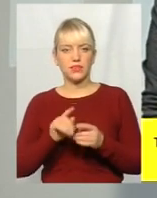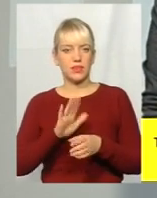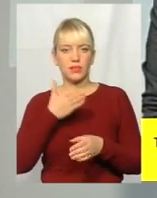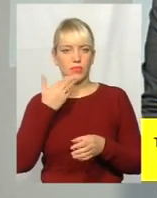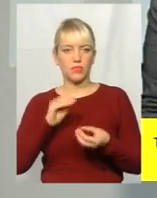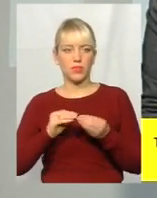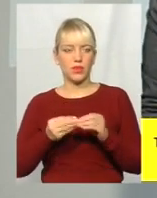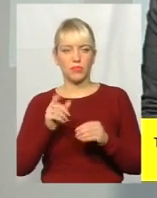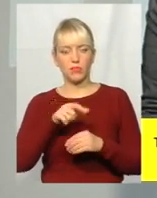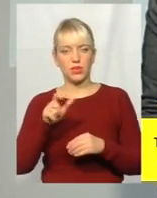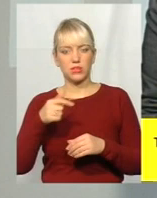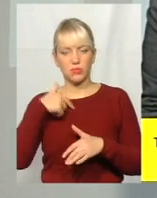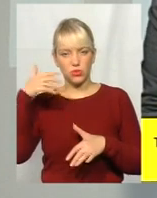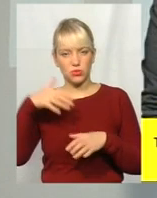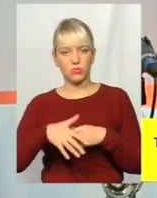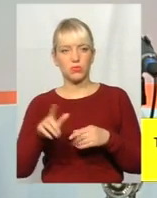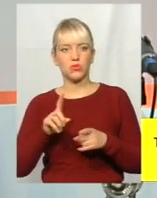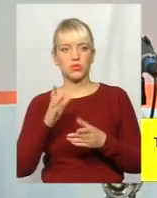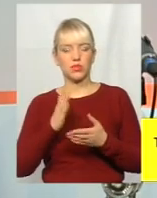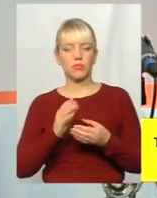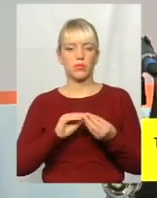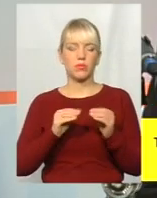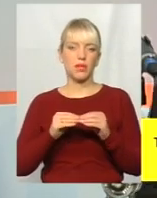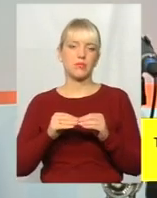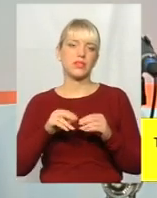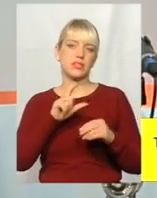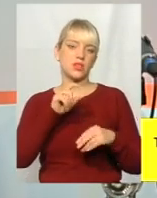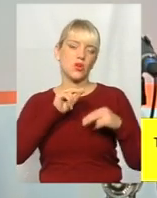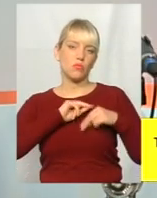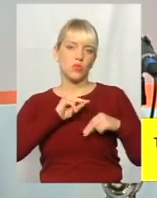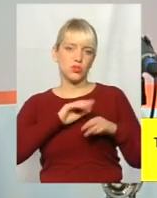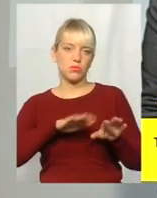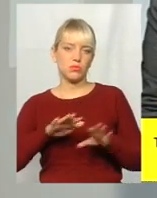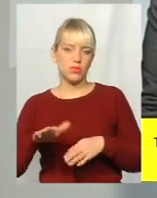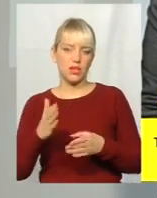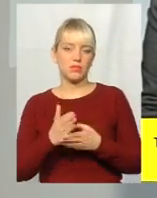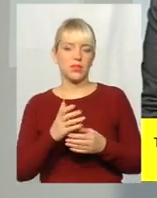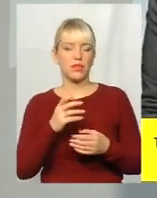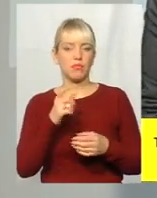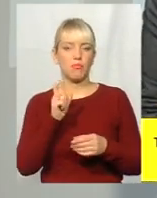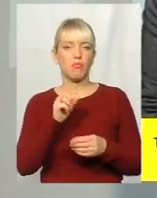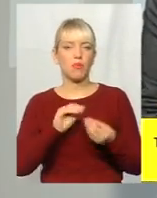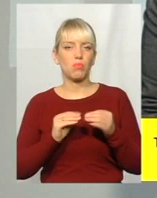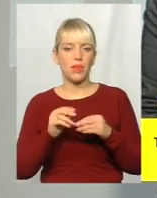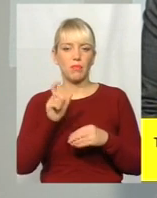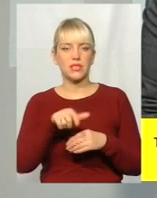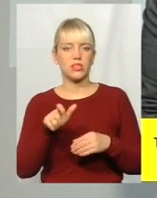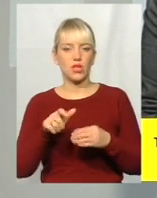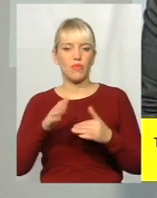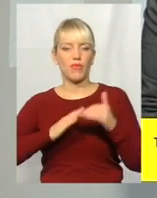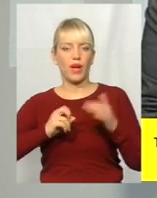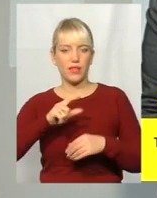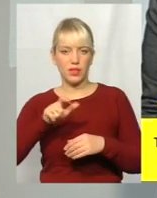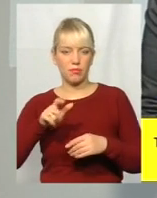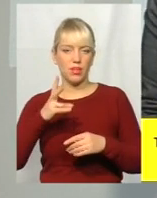проблеми мешканців. Я розумію, що є проблема з робочими місцями, тобто з кадрами, але це не проблема людини,